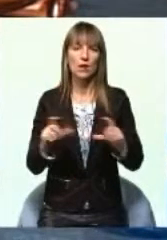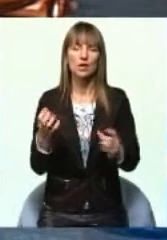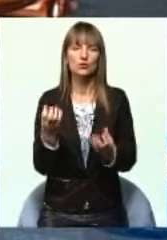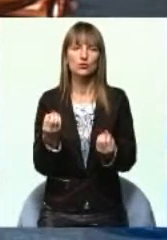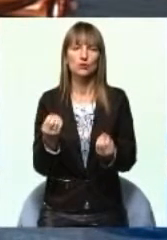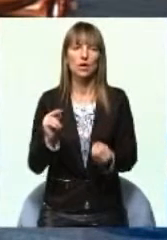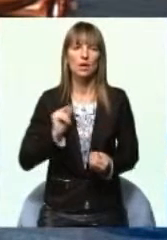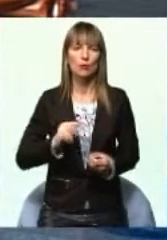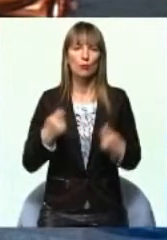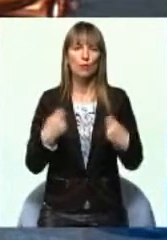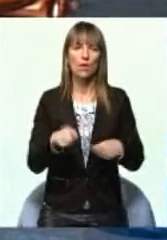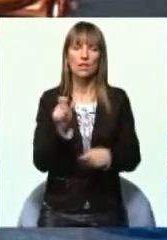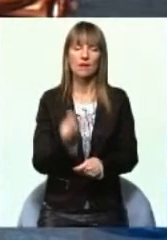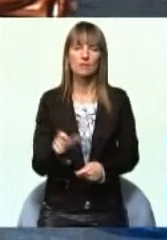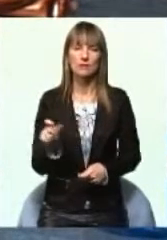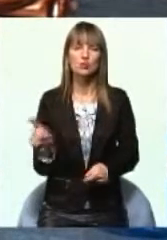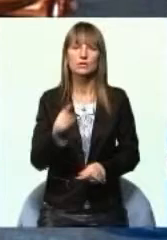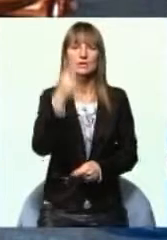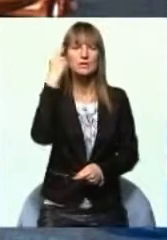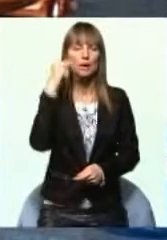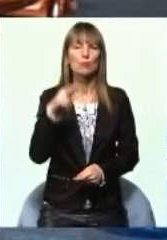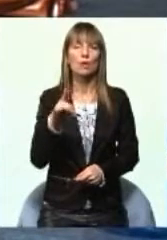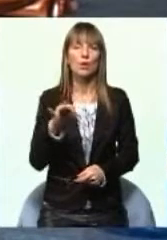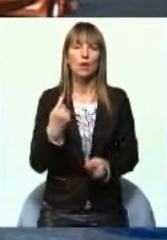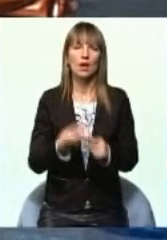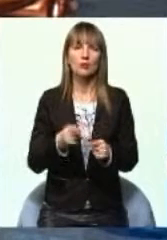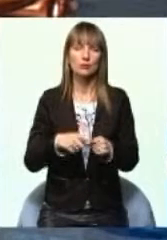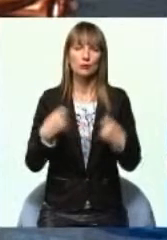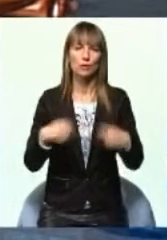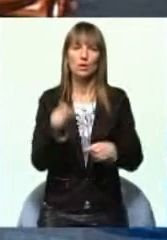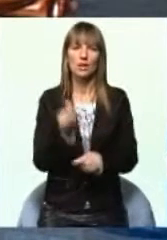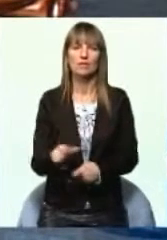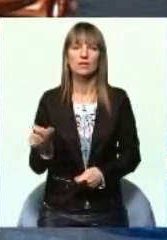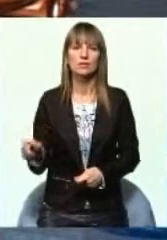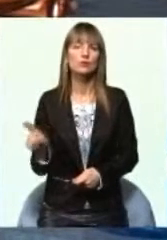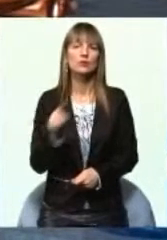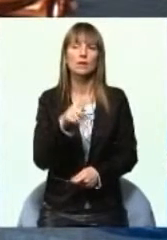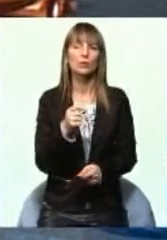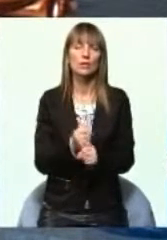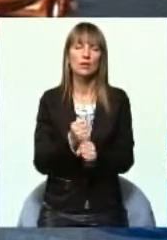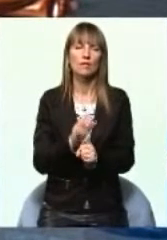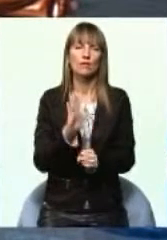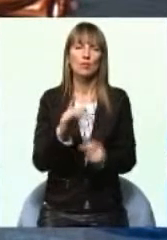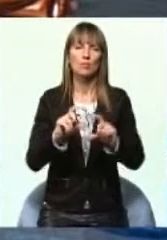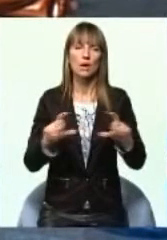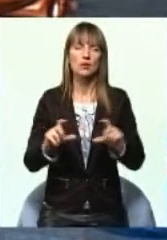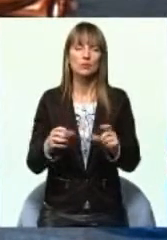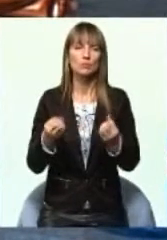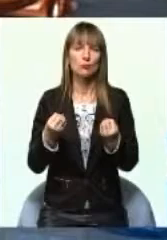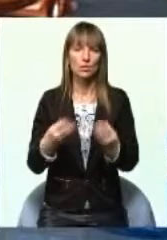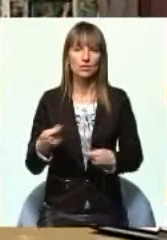працюють продавці. Що ти знаєш про цих продавців? Что они там делают в магазине? Они,